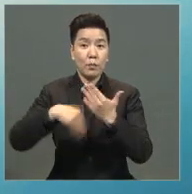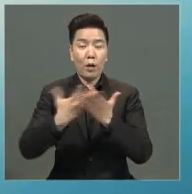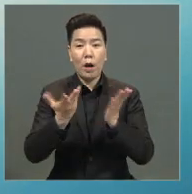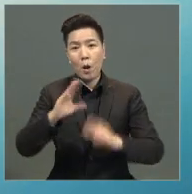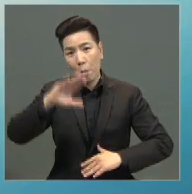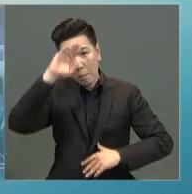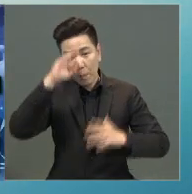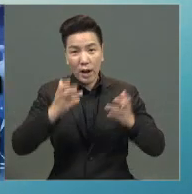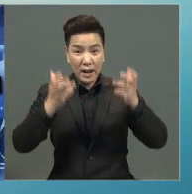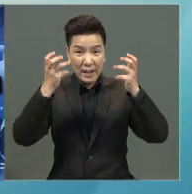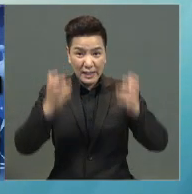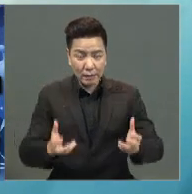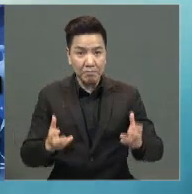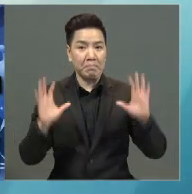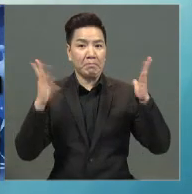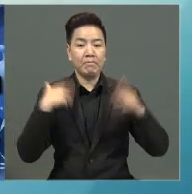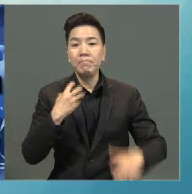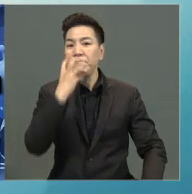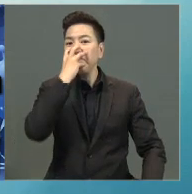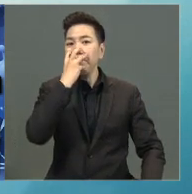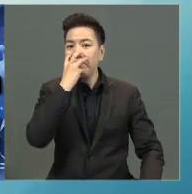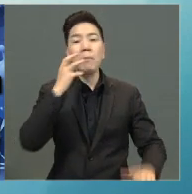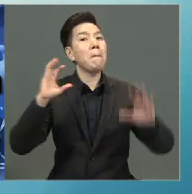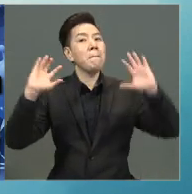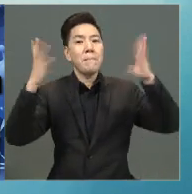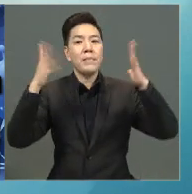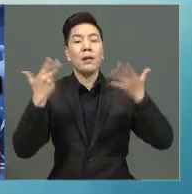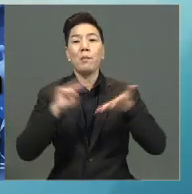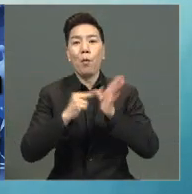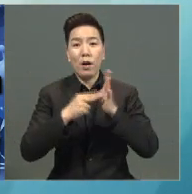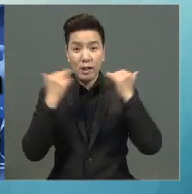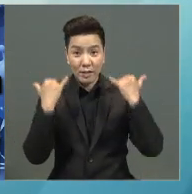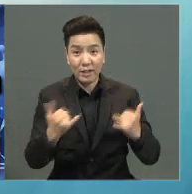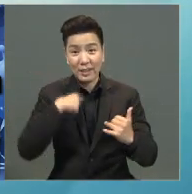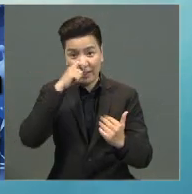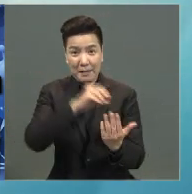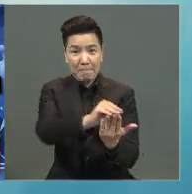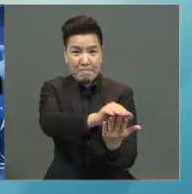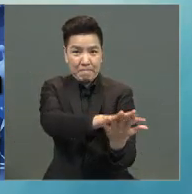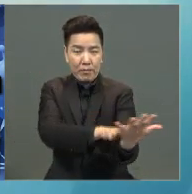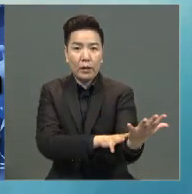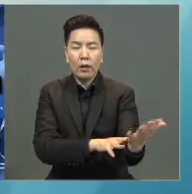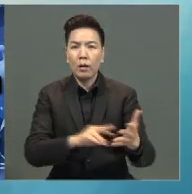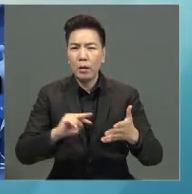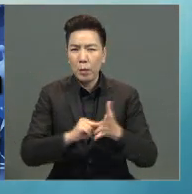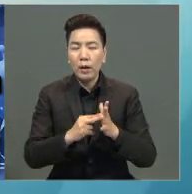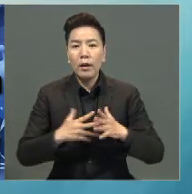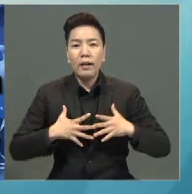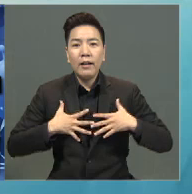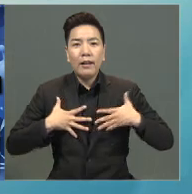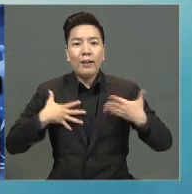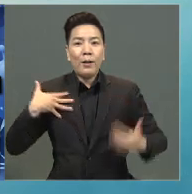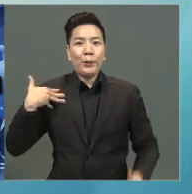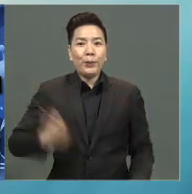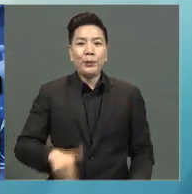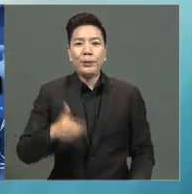ป่วยหนักแล้วก็ไม่มีผู้ป่วยรายใดต้องใช้เครื่องช่วยหายใจก็ทําให้สถานการณ์ของประเทศไทยนี้ค่อนข้างเรียกว่าสบายใจได้หน่อยห